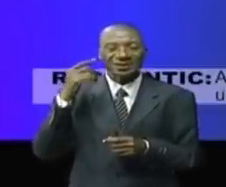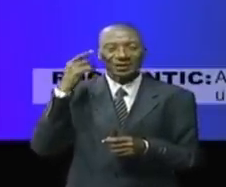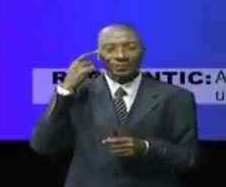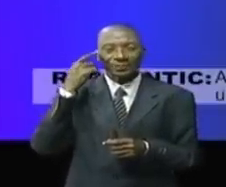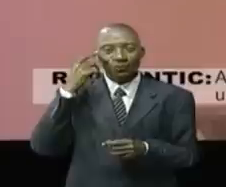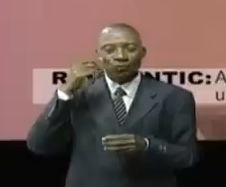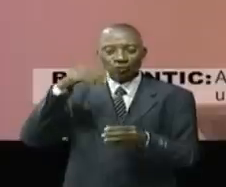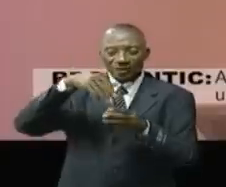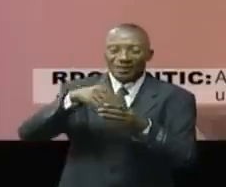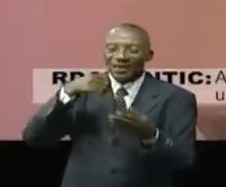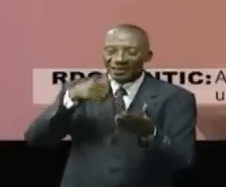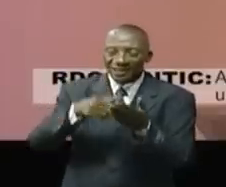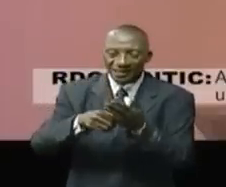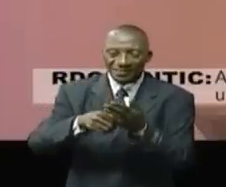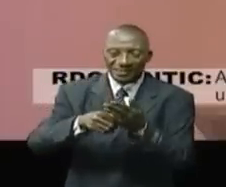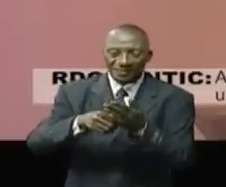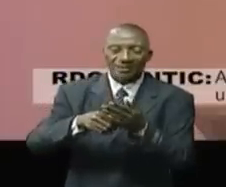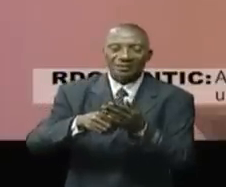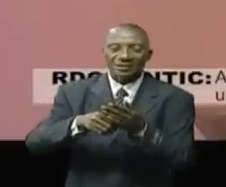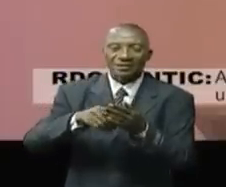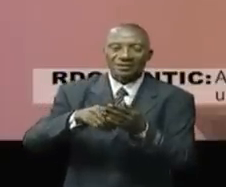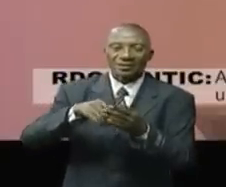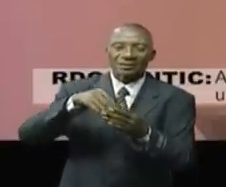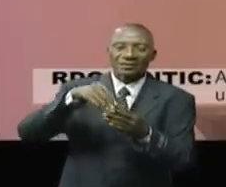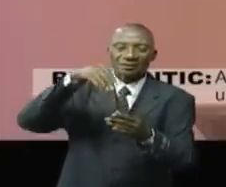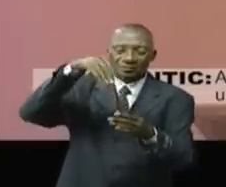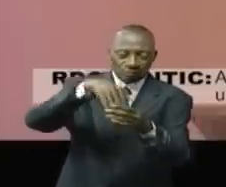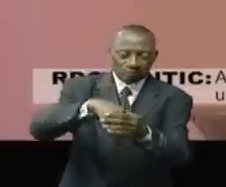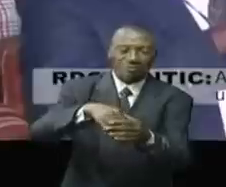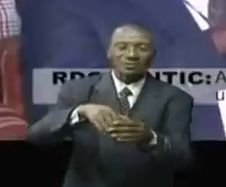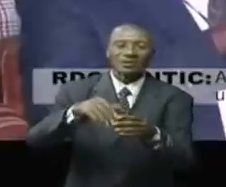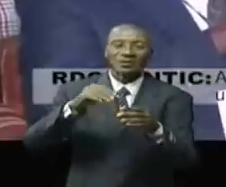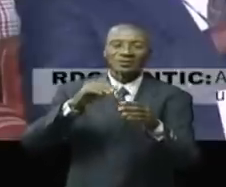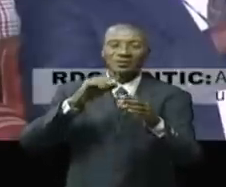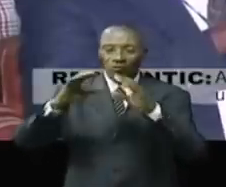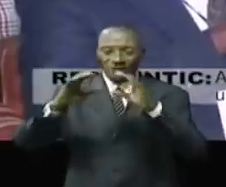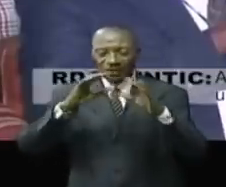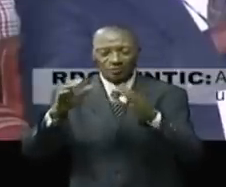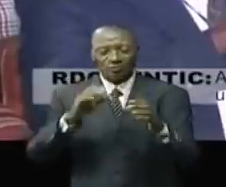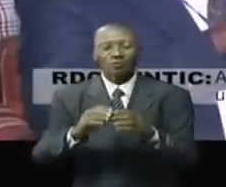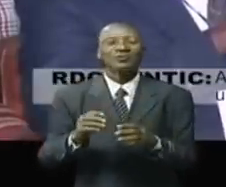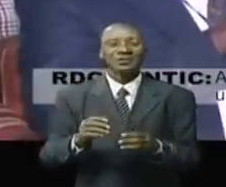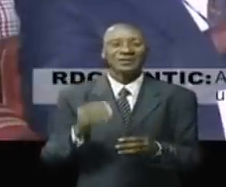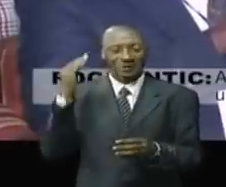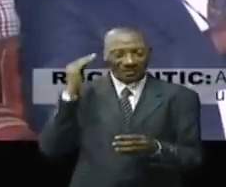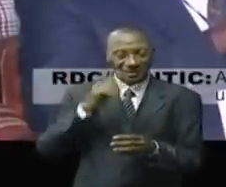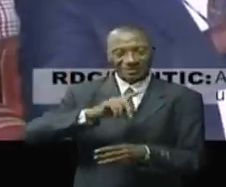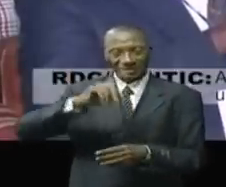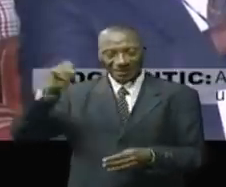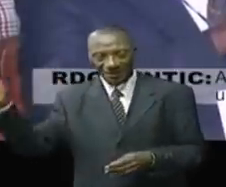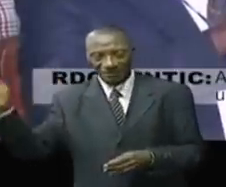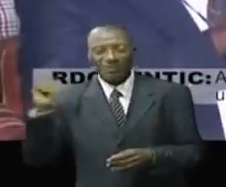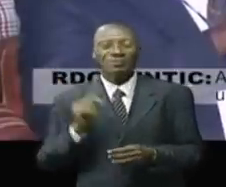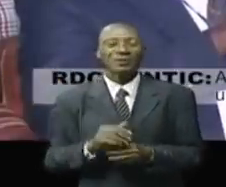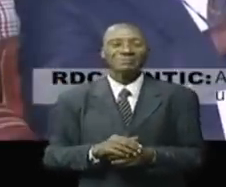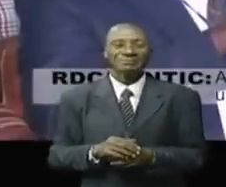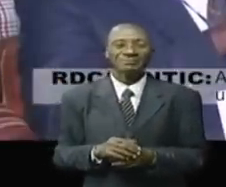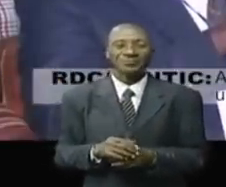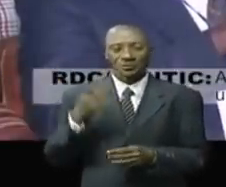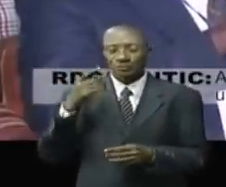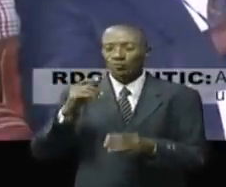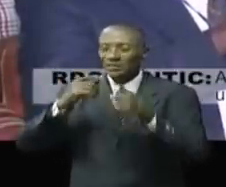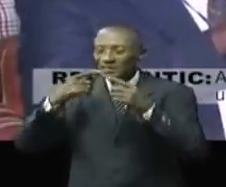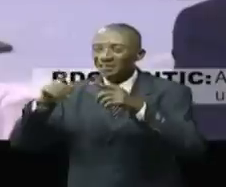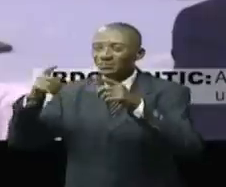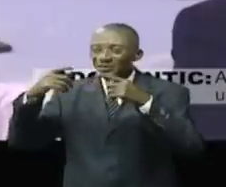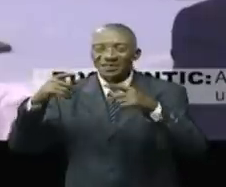mondiale sur les télécommunications célébrée le 17 mai de chaque année. Les technologies numériques au service des personnes âgées